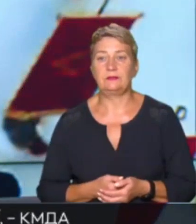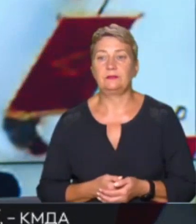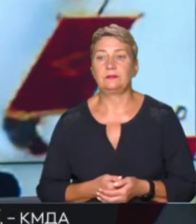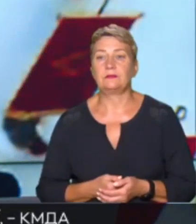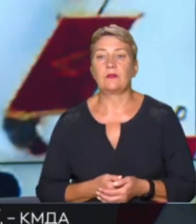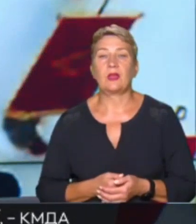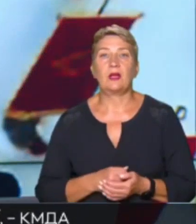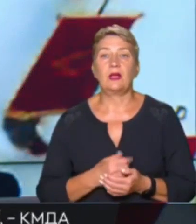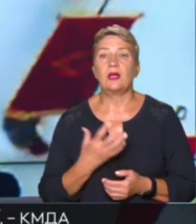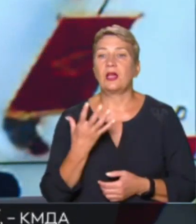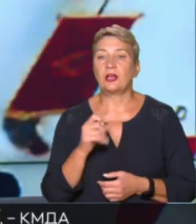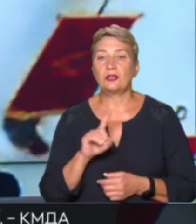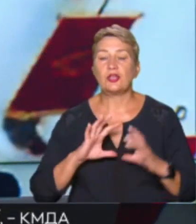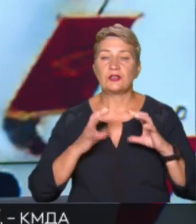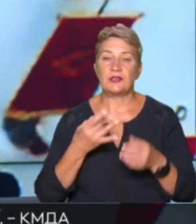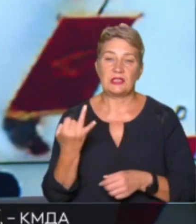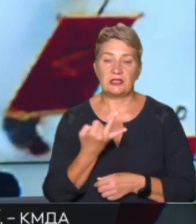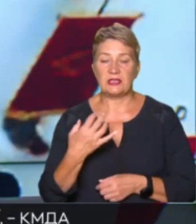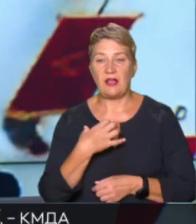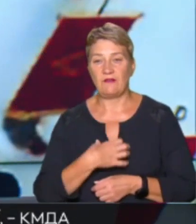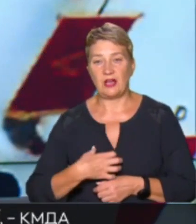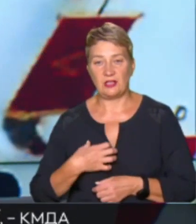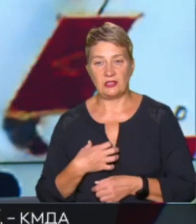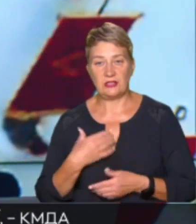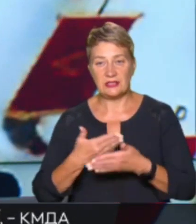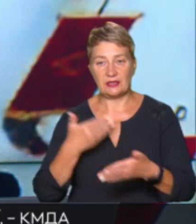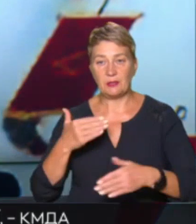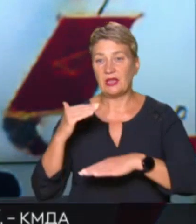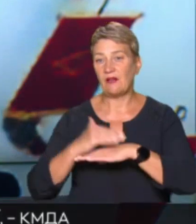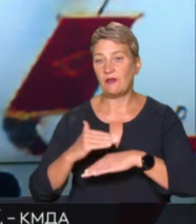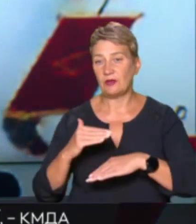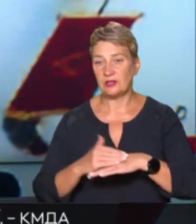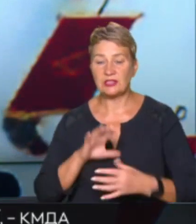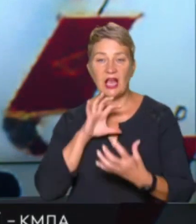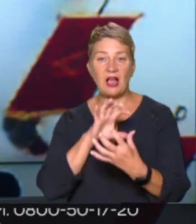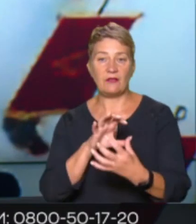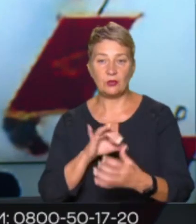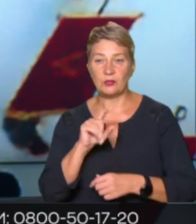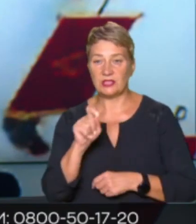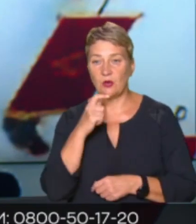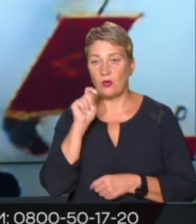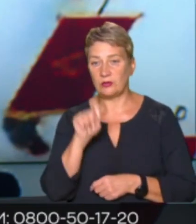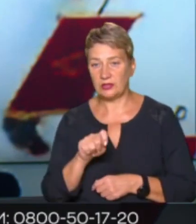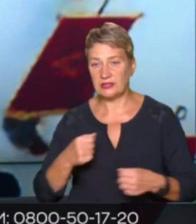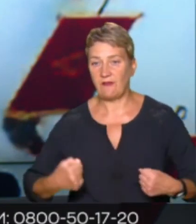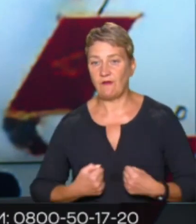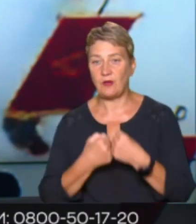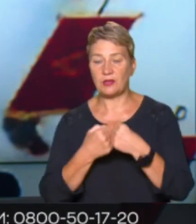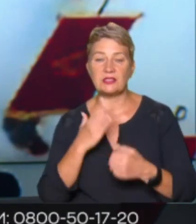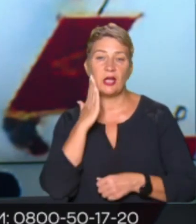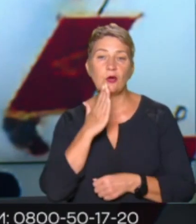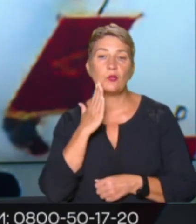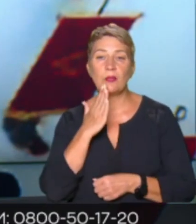Що ще в світі цікавого і важливого? Напередодні ввечері автобус з українцями потрапив в аварію в румунському